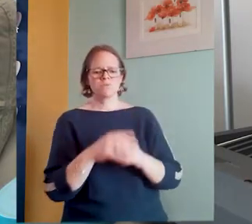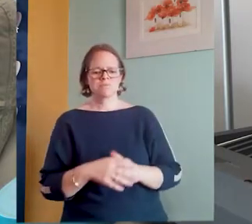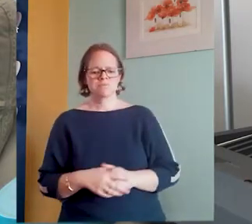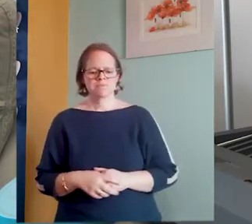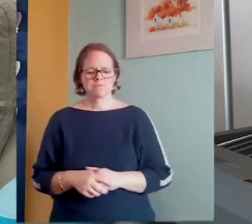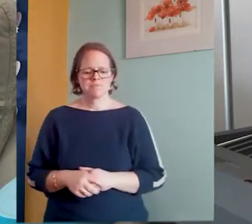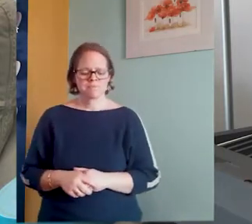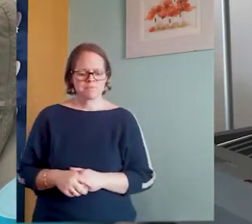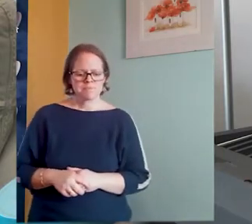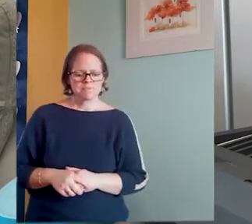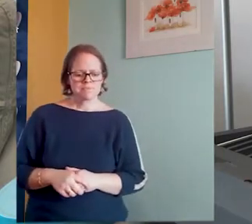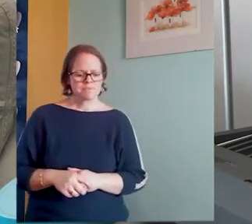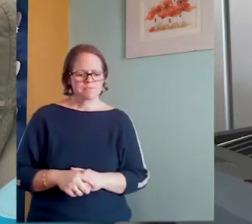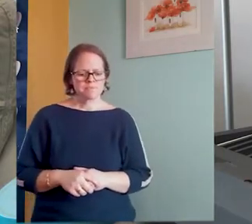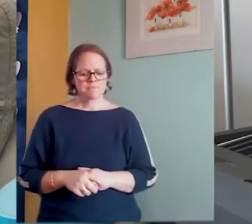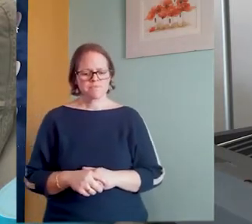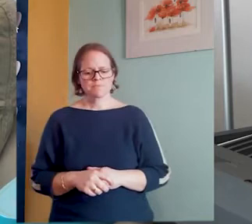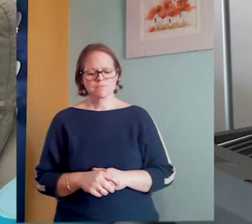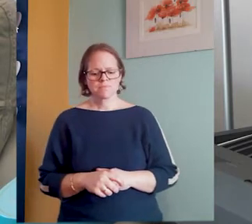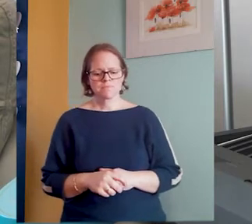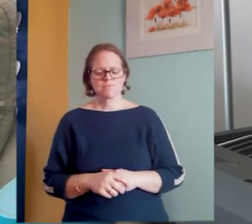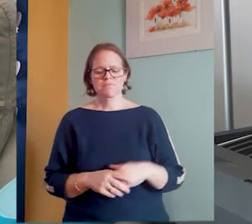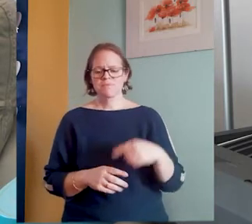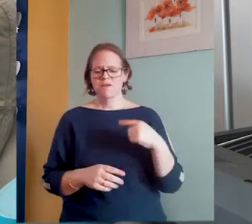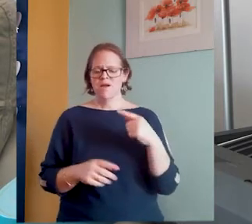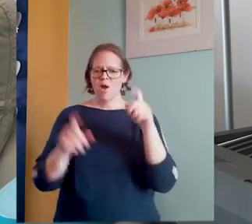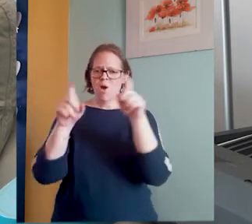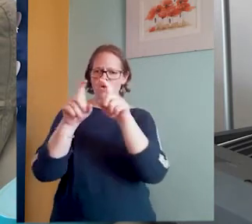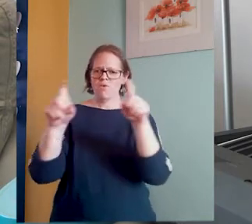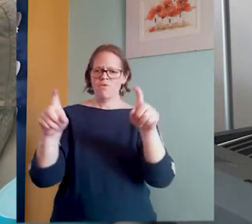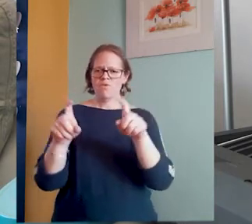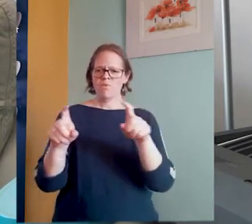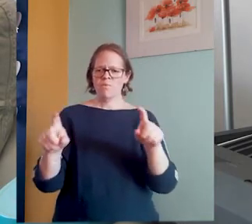Je vois le pays promis